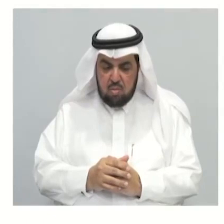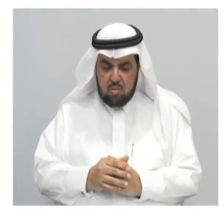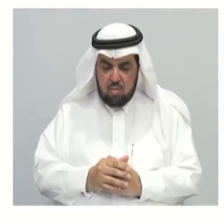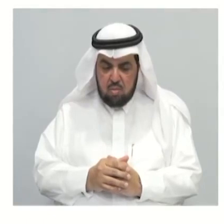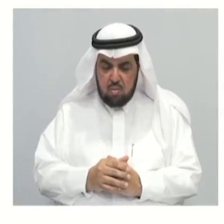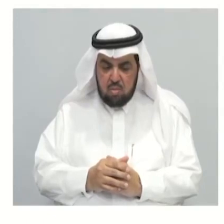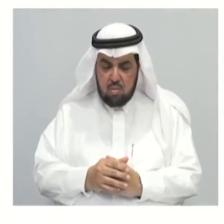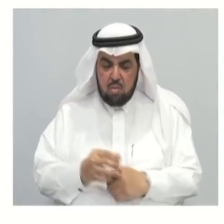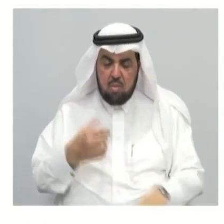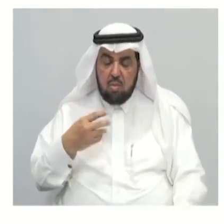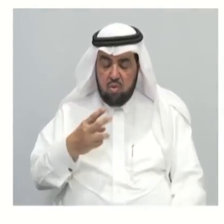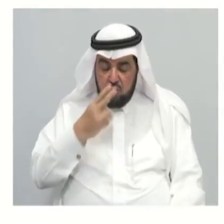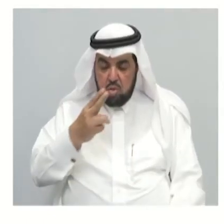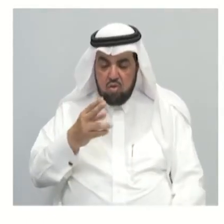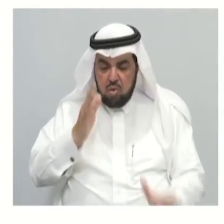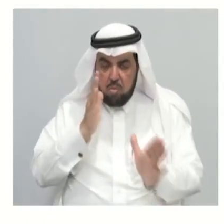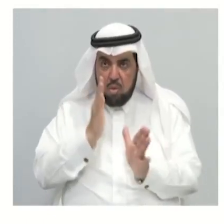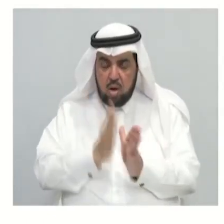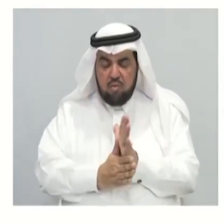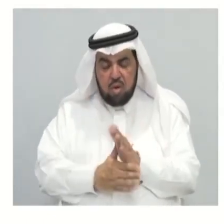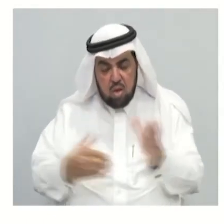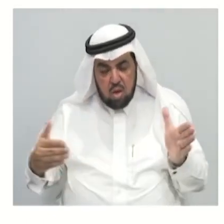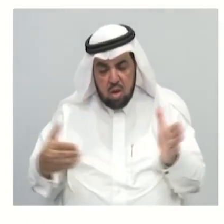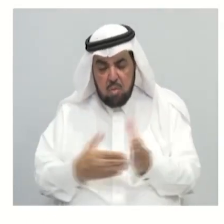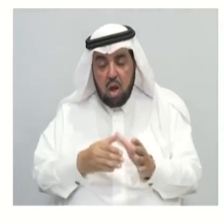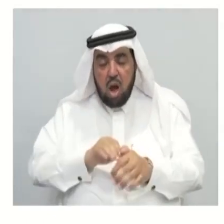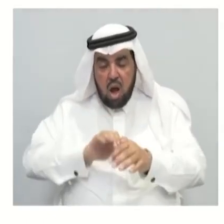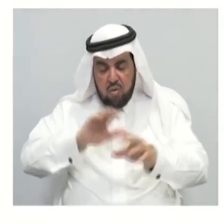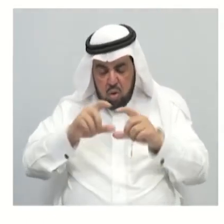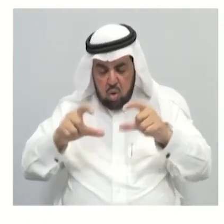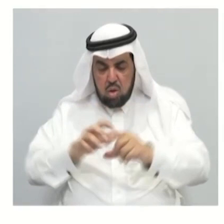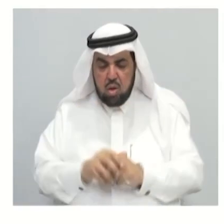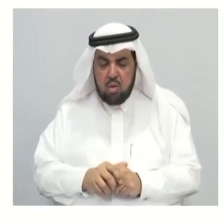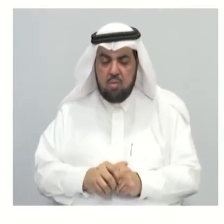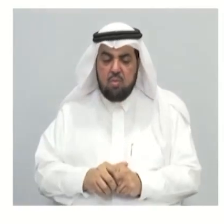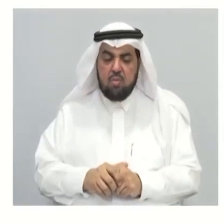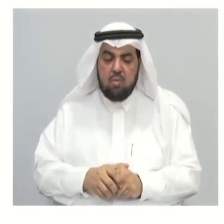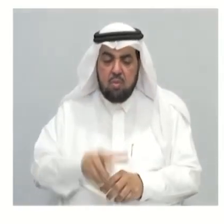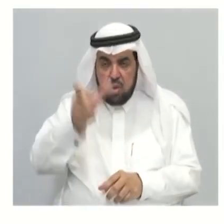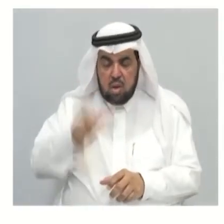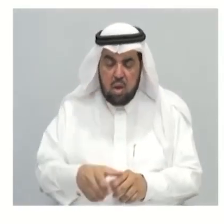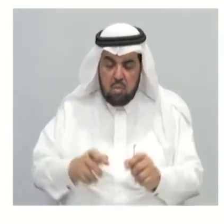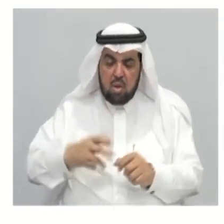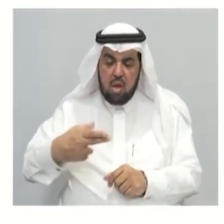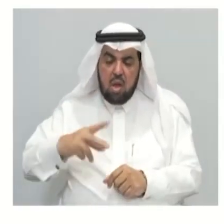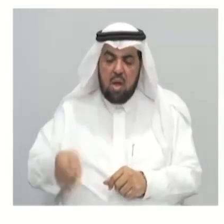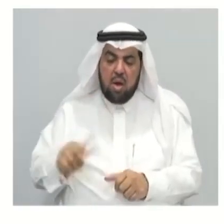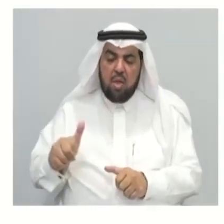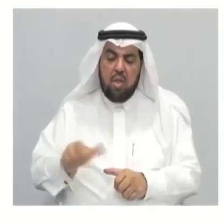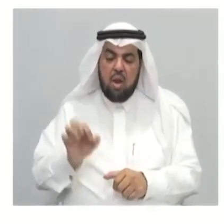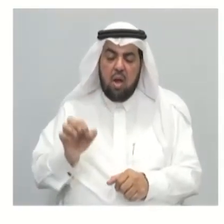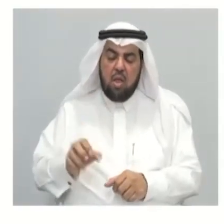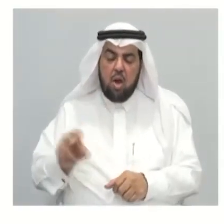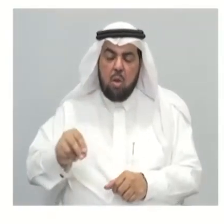ثلاثه في معاينه الملف بعد ان ننهي كافه الحقول كما اخذنا من قائمه عرض ناخذ